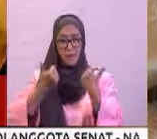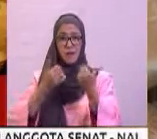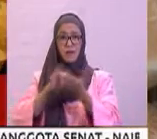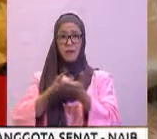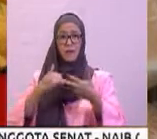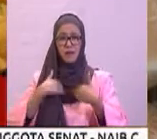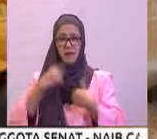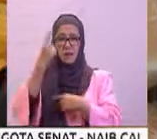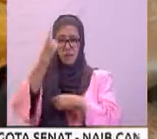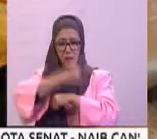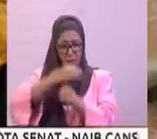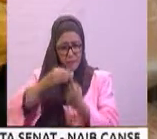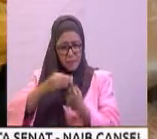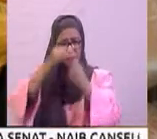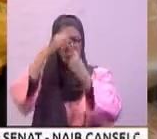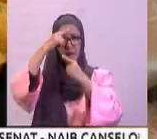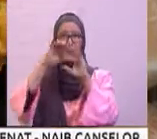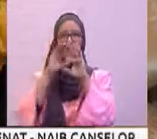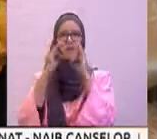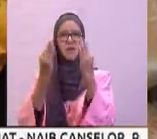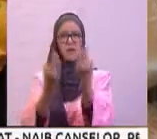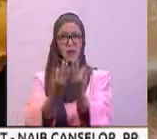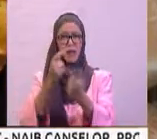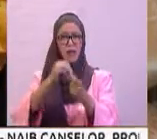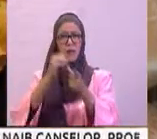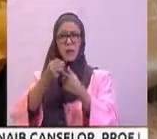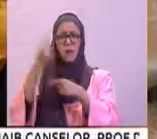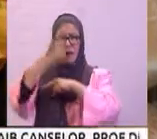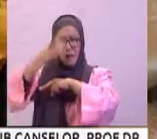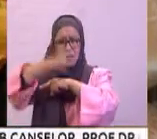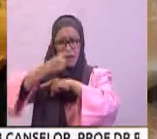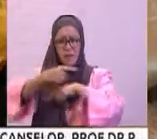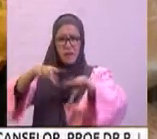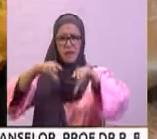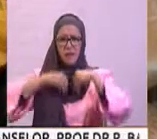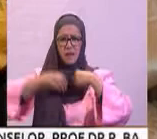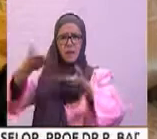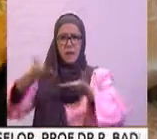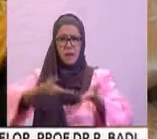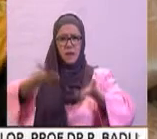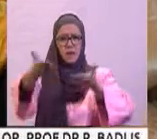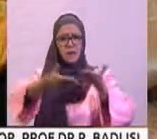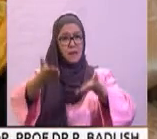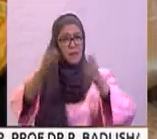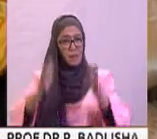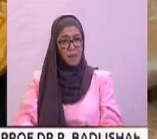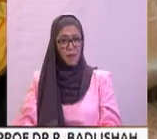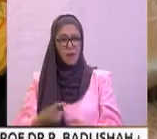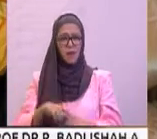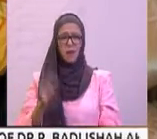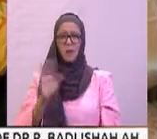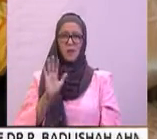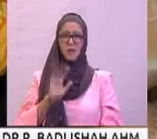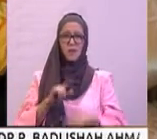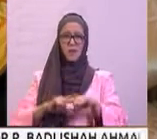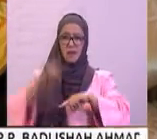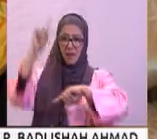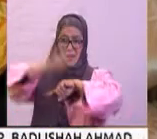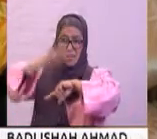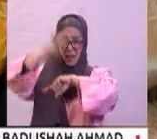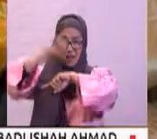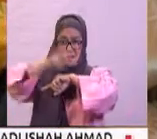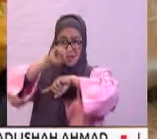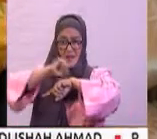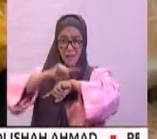tetamu? Tidak ada. Kalau hari-hari terima tetamu tu penat kita. Hari yang pertama itulah yang